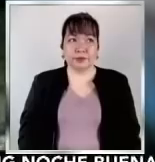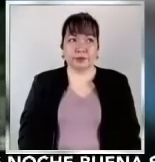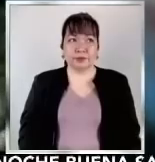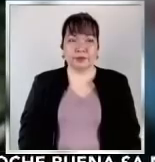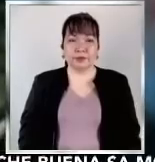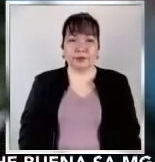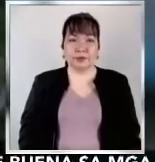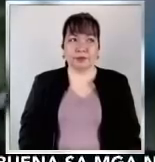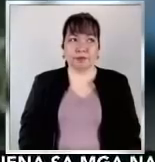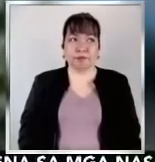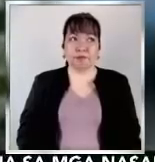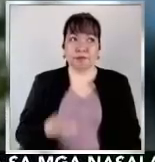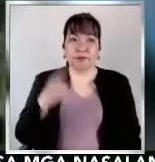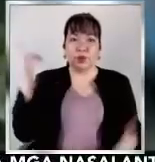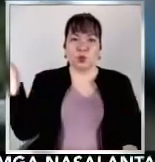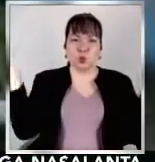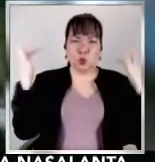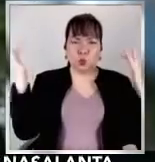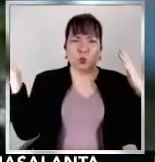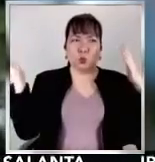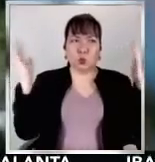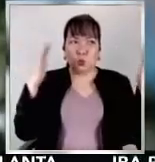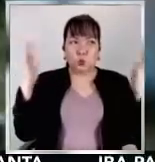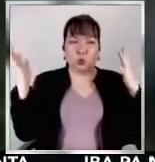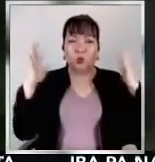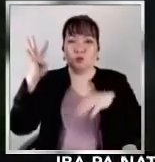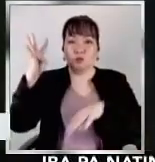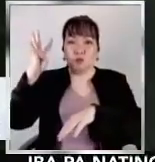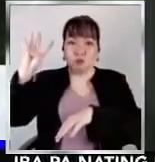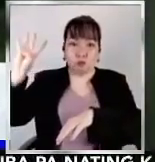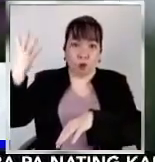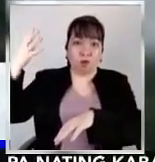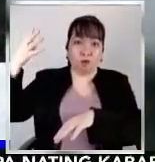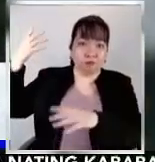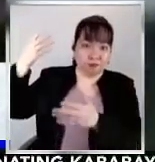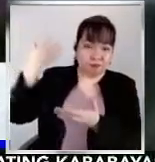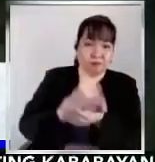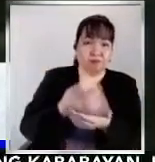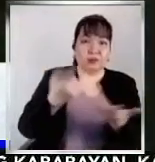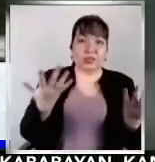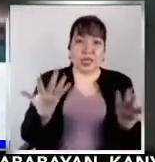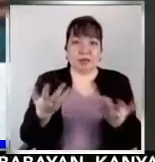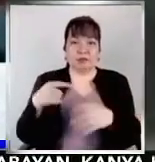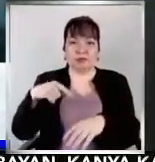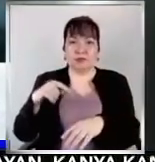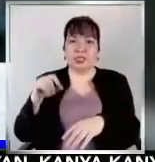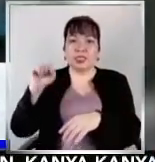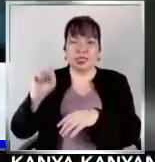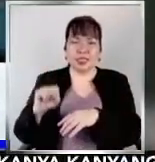Dito ang ika-apat na landfall ng bagyong Odette sa Padre Burgos, Southern Leyte.